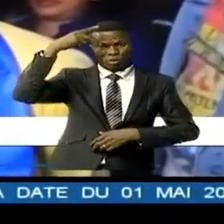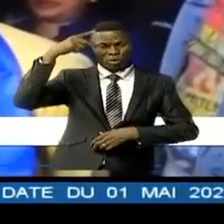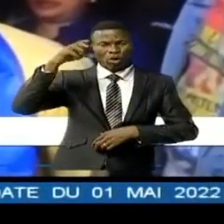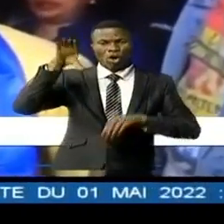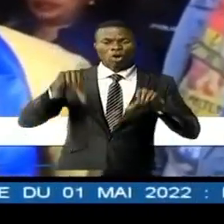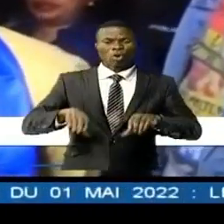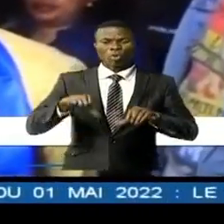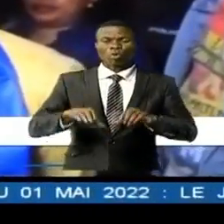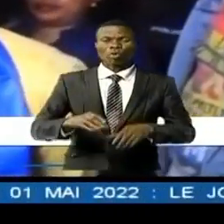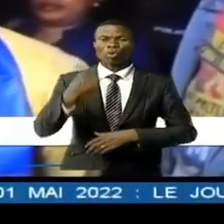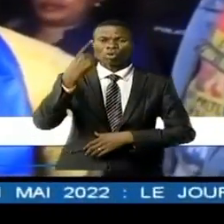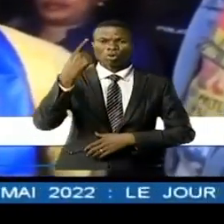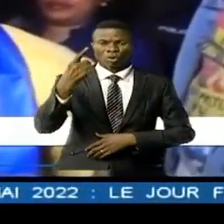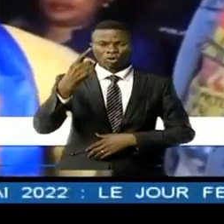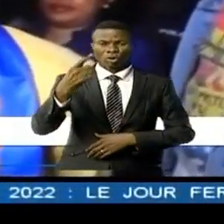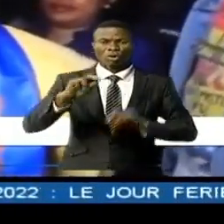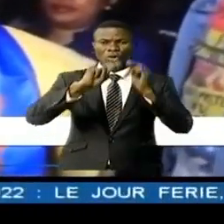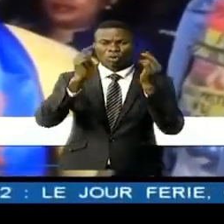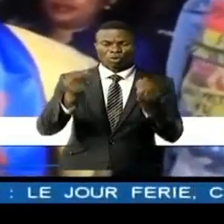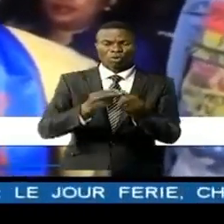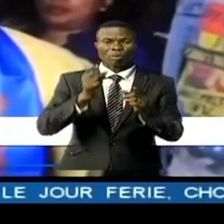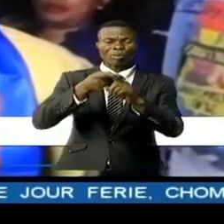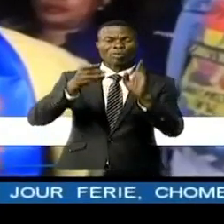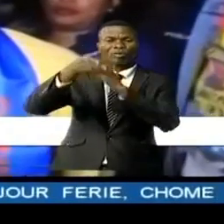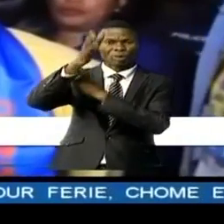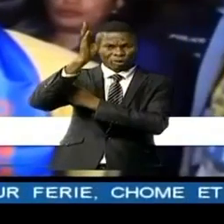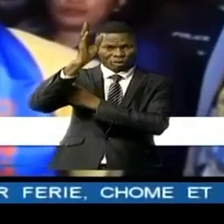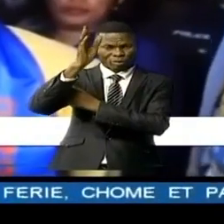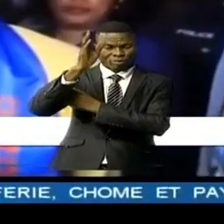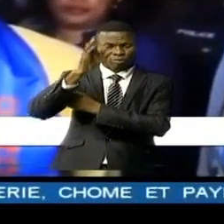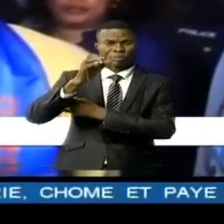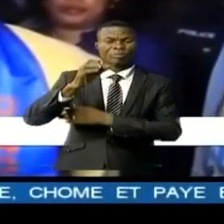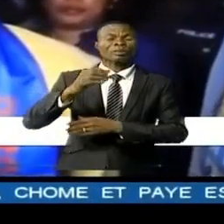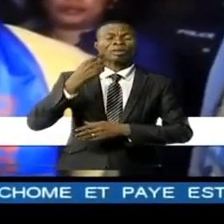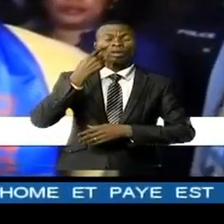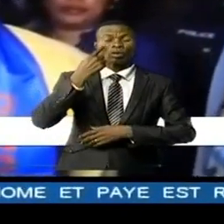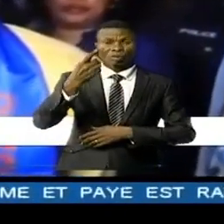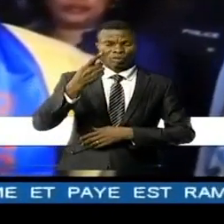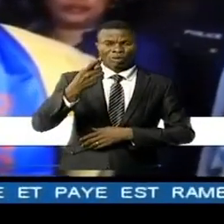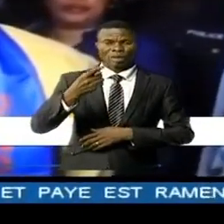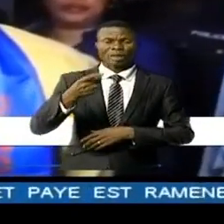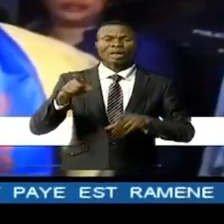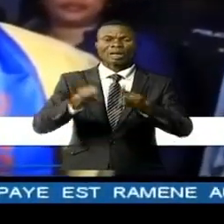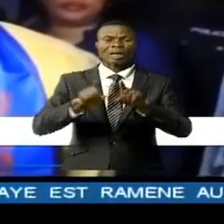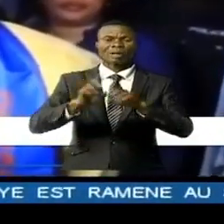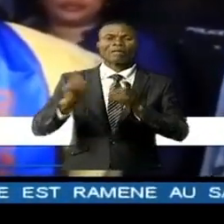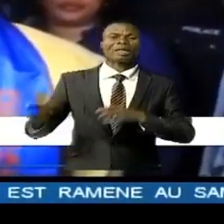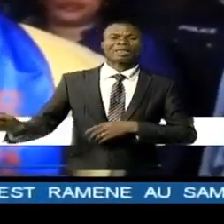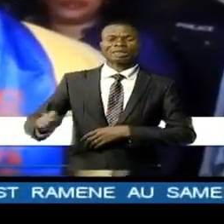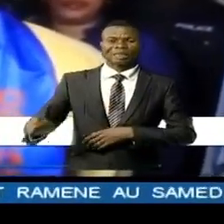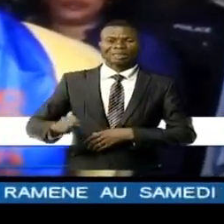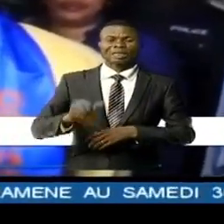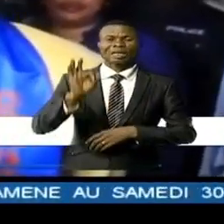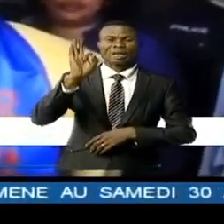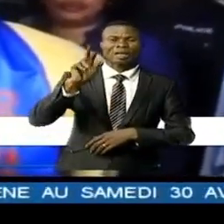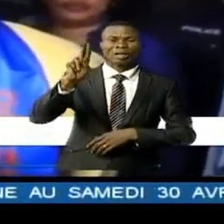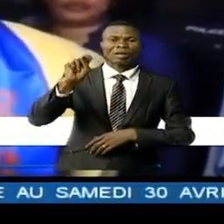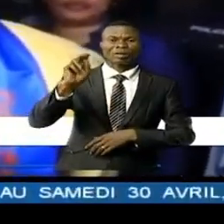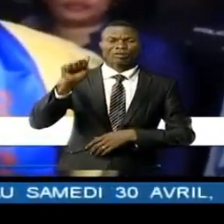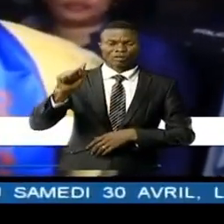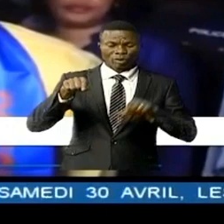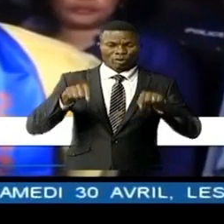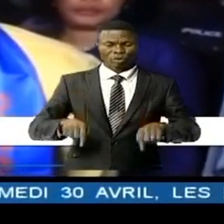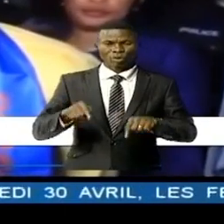unis coué qui est parti dimanche et hier on vous l'avait décidé avec les disques de soumah vous vous décidez avec